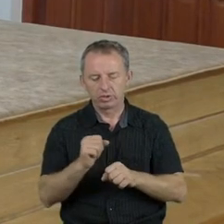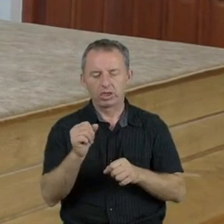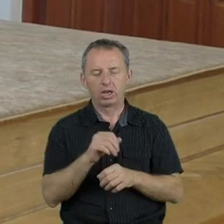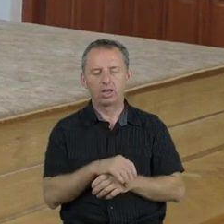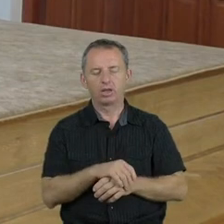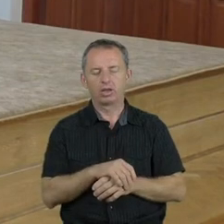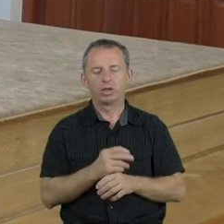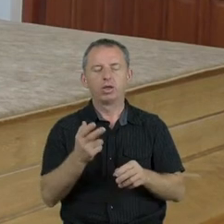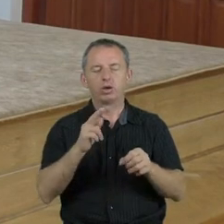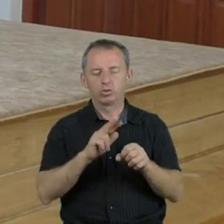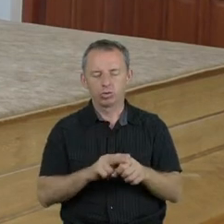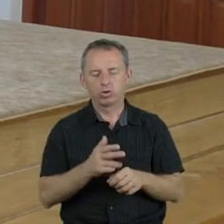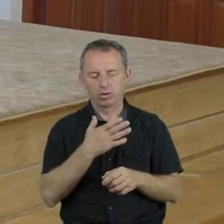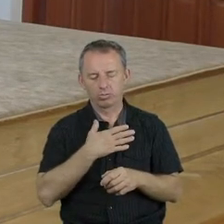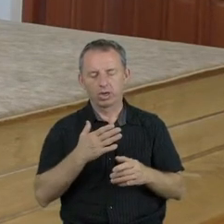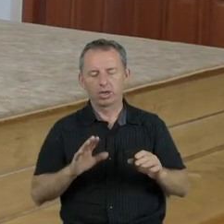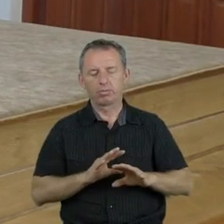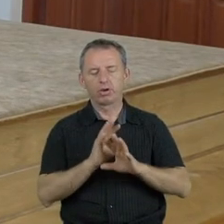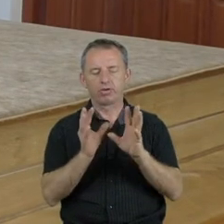w którym mamy wszystko.